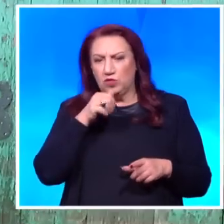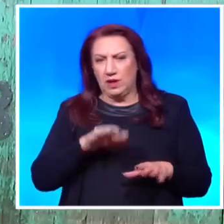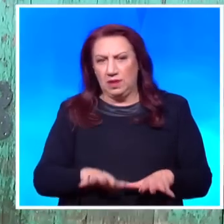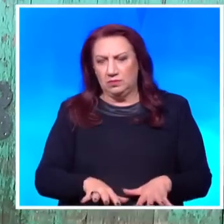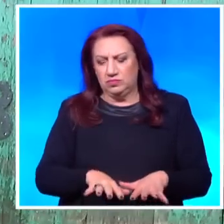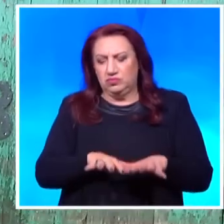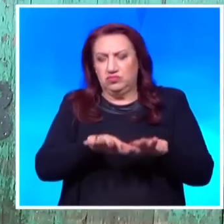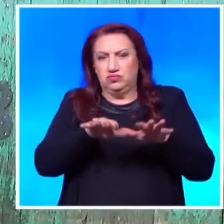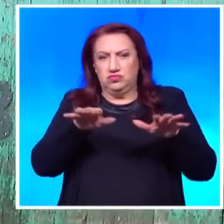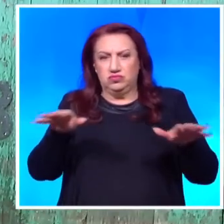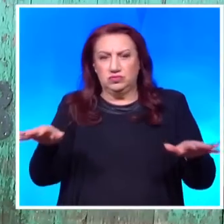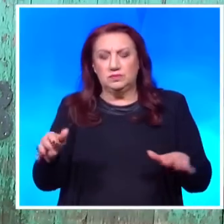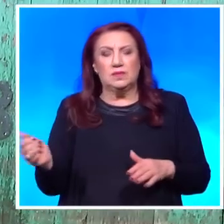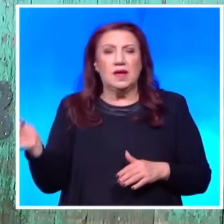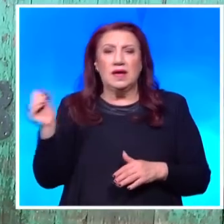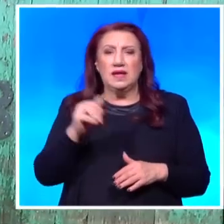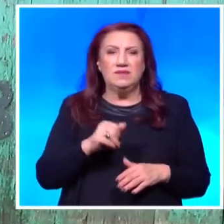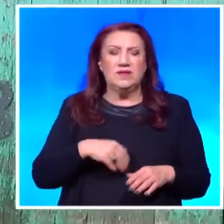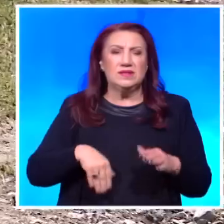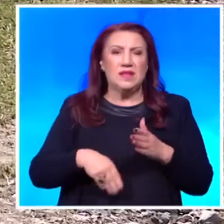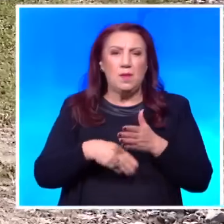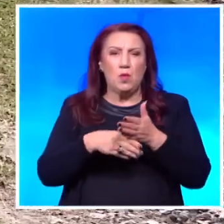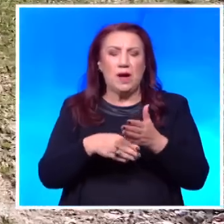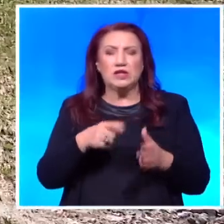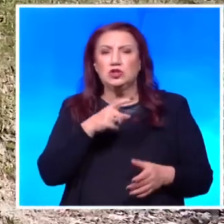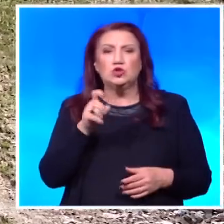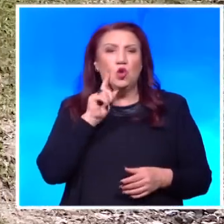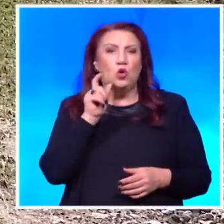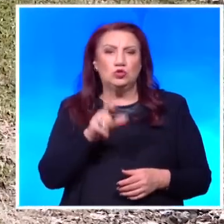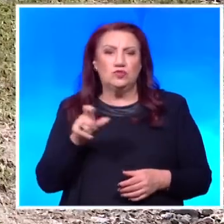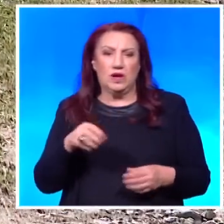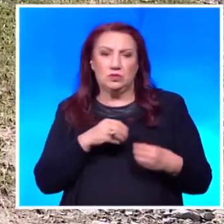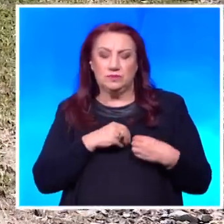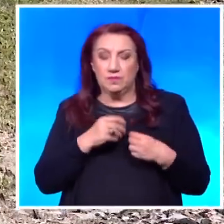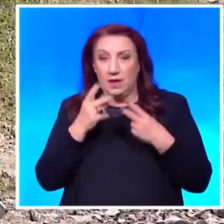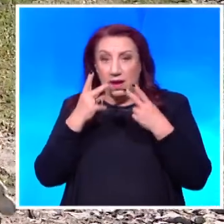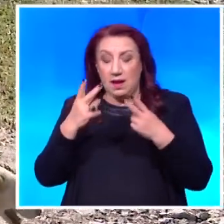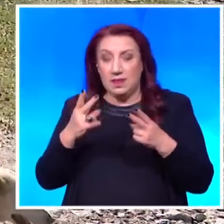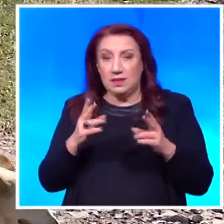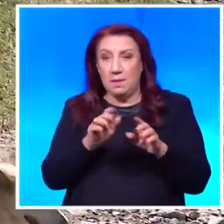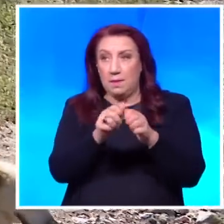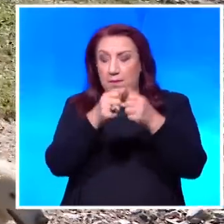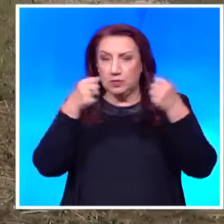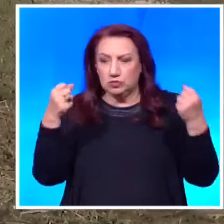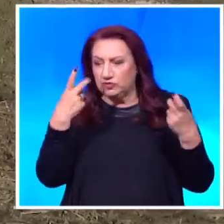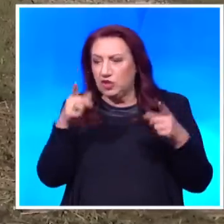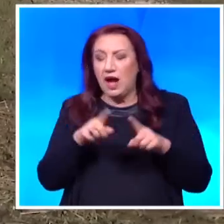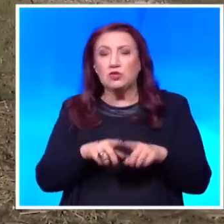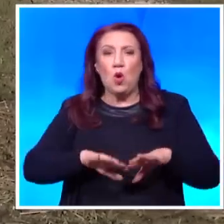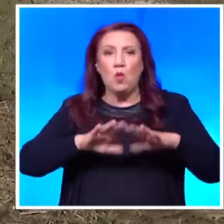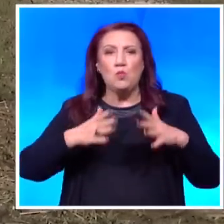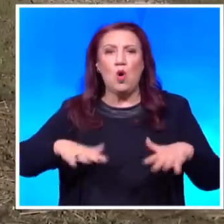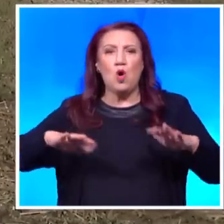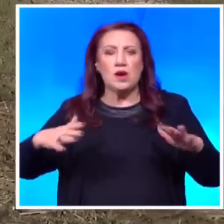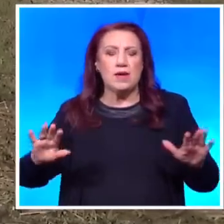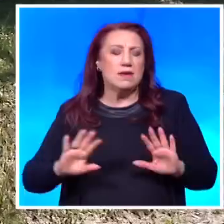помощ идват над 100 доброволци. Погледнах от прозореца, тук беше море. Вода, вода, вода. Нищо не може да